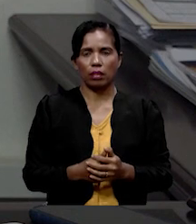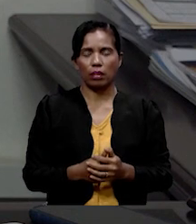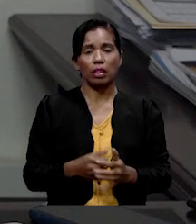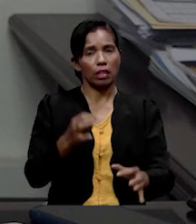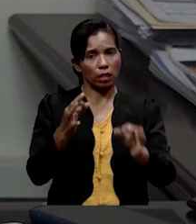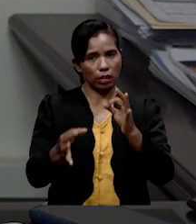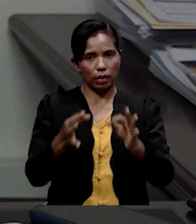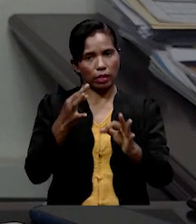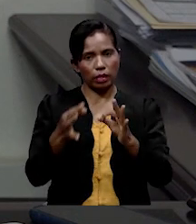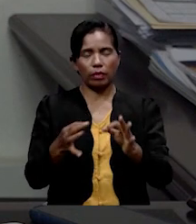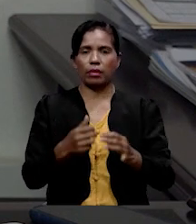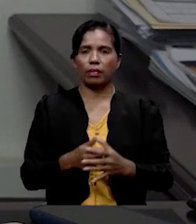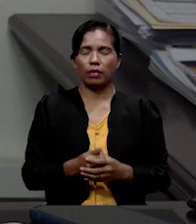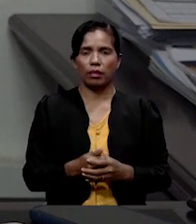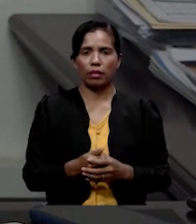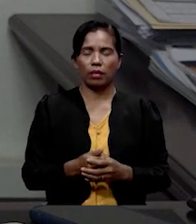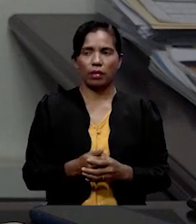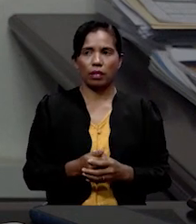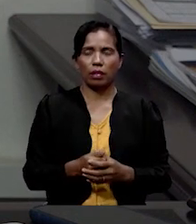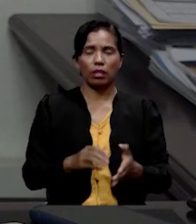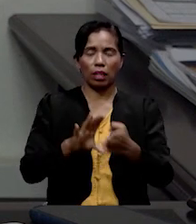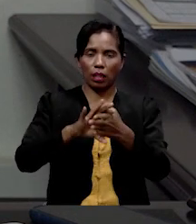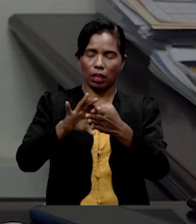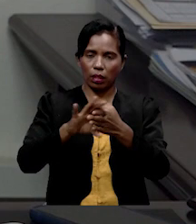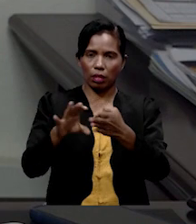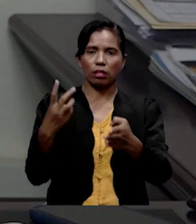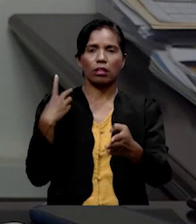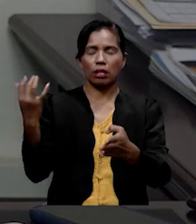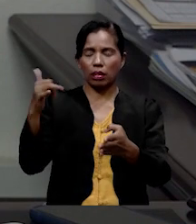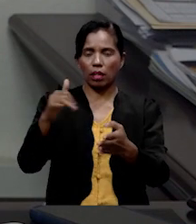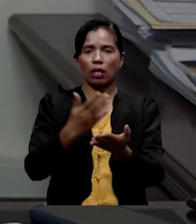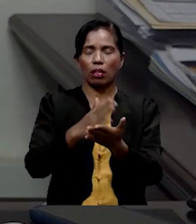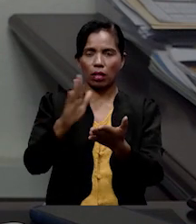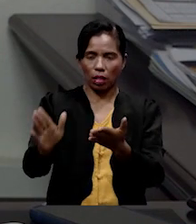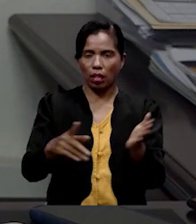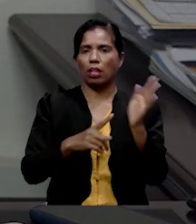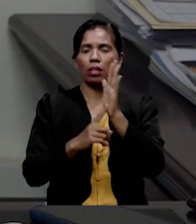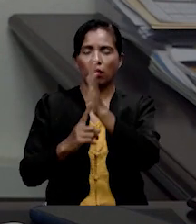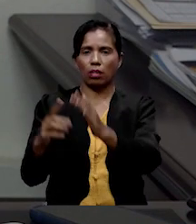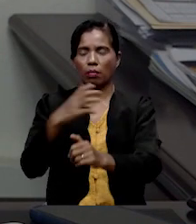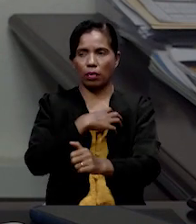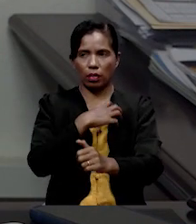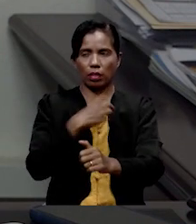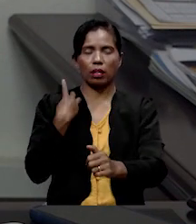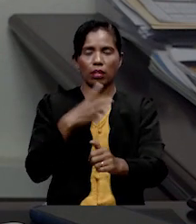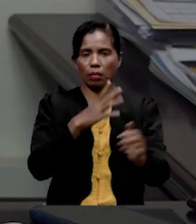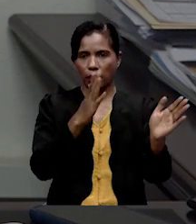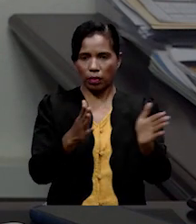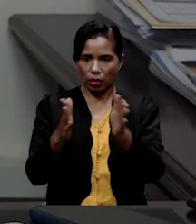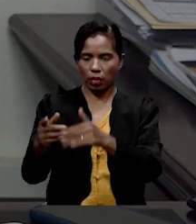karek balu access pass nema sira sosa karek sira teke mahato kese by polisi para ita prosesu